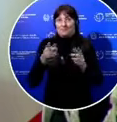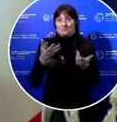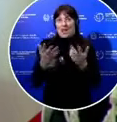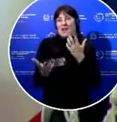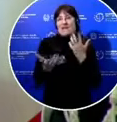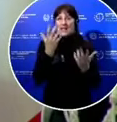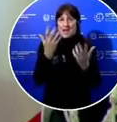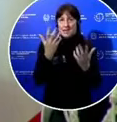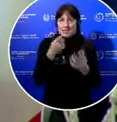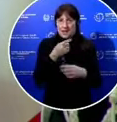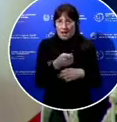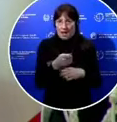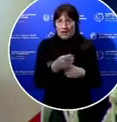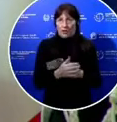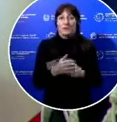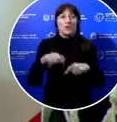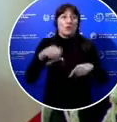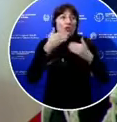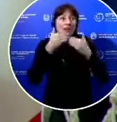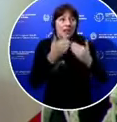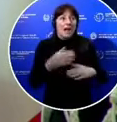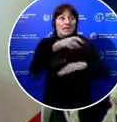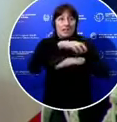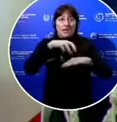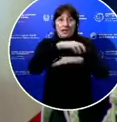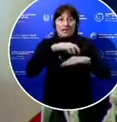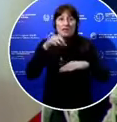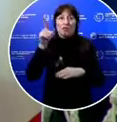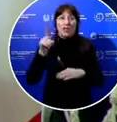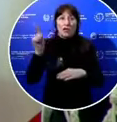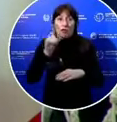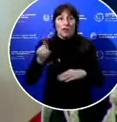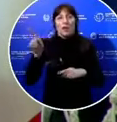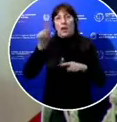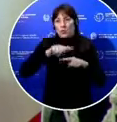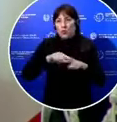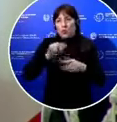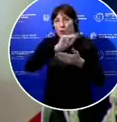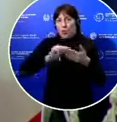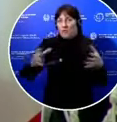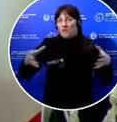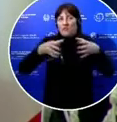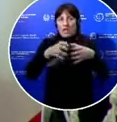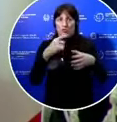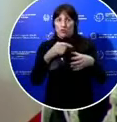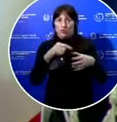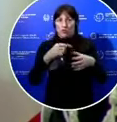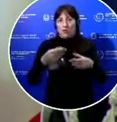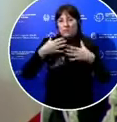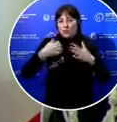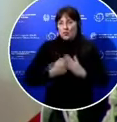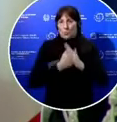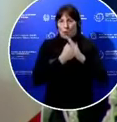permettetemi quindi di ringraziare davvero il Ministro Dadone e tutto il suo ufficio di gabinetto per averci supportato in questo percorso